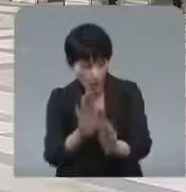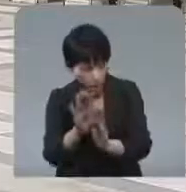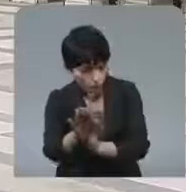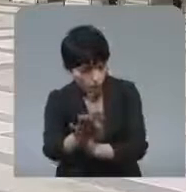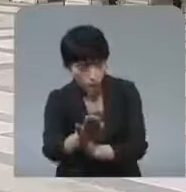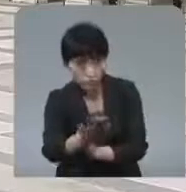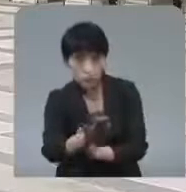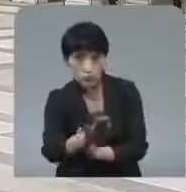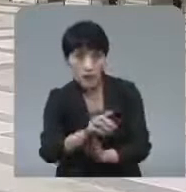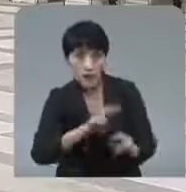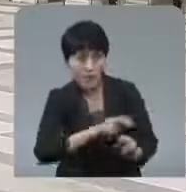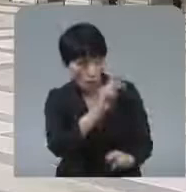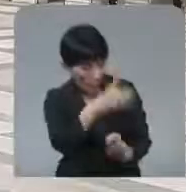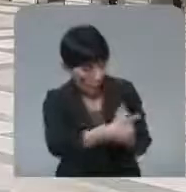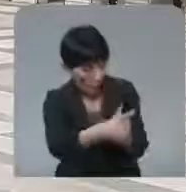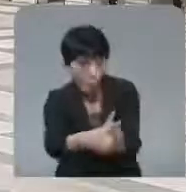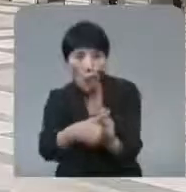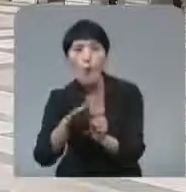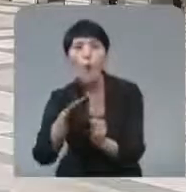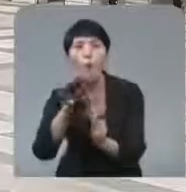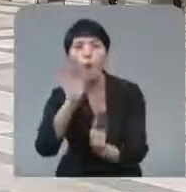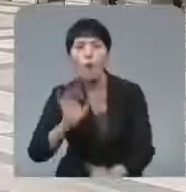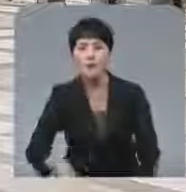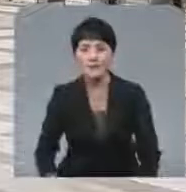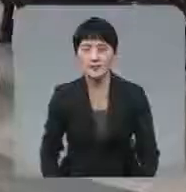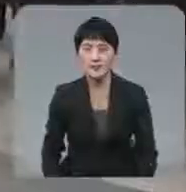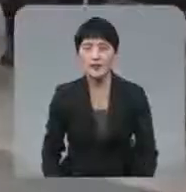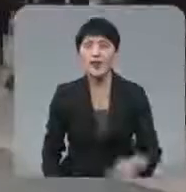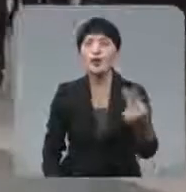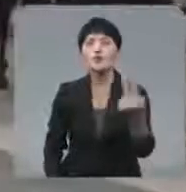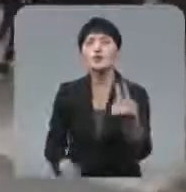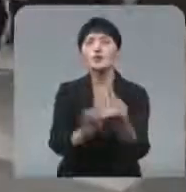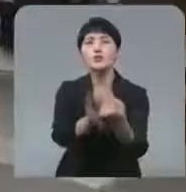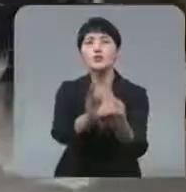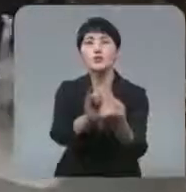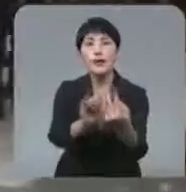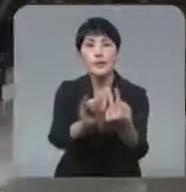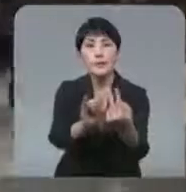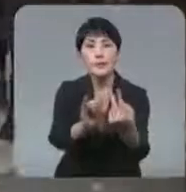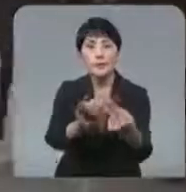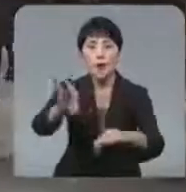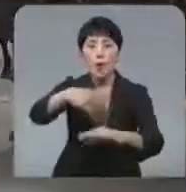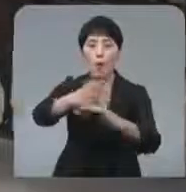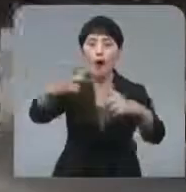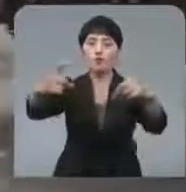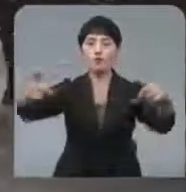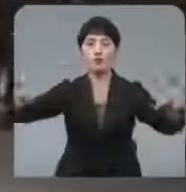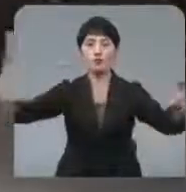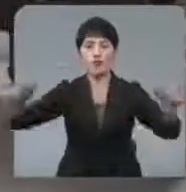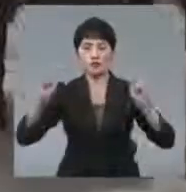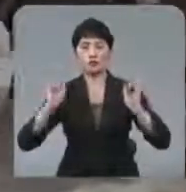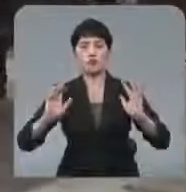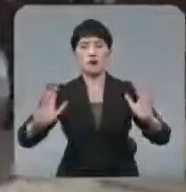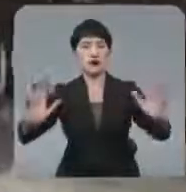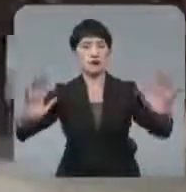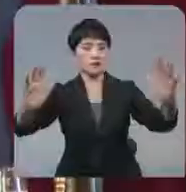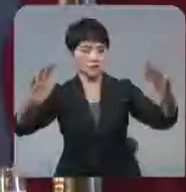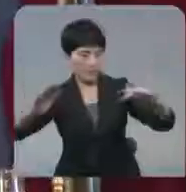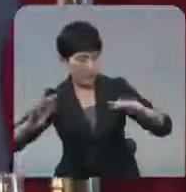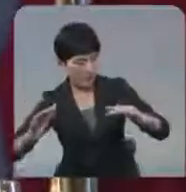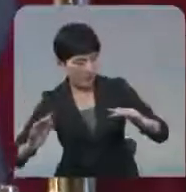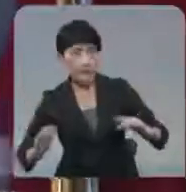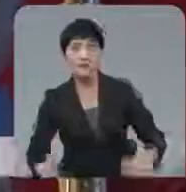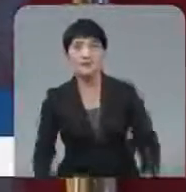后首位对西班牙进行国事访问的外国领导人。两位首脑继费利佩六世访韩后，时